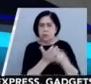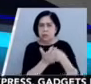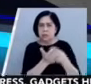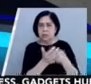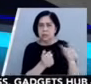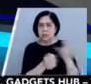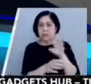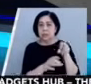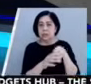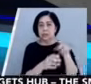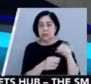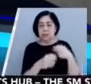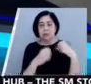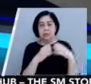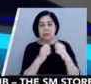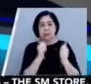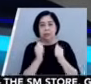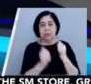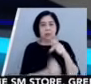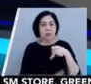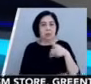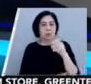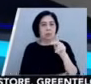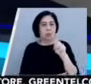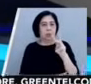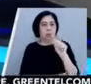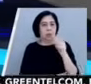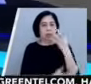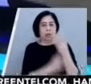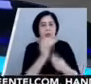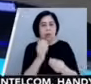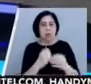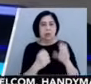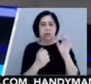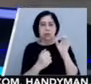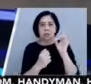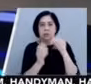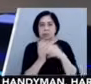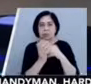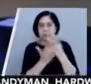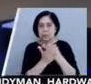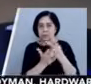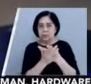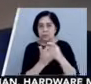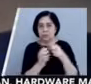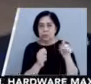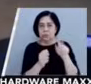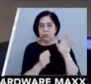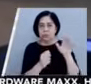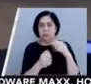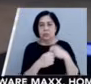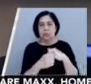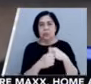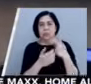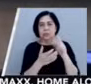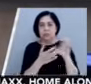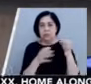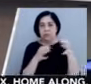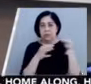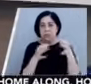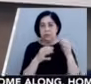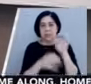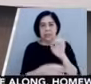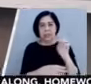diyan ang kapuso artist na si Pokwang na Nawala ng mahigit php8,000 sa kanyang account ang paliwanag ng e-wallet sa